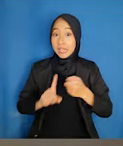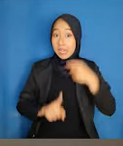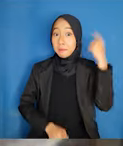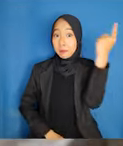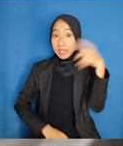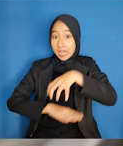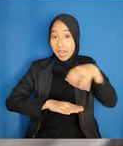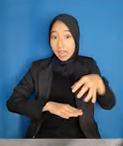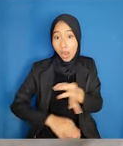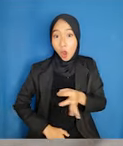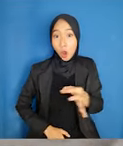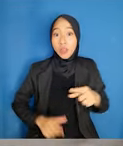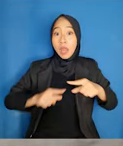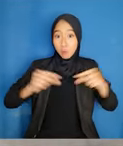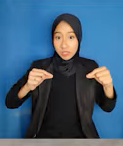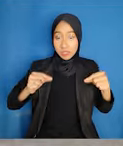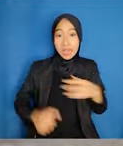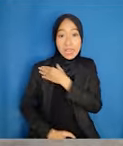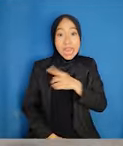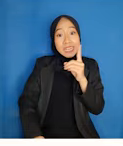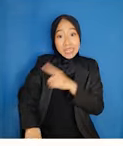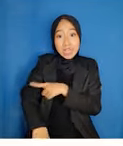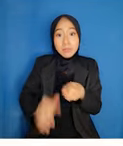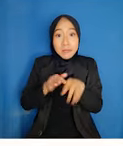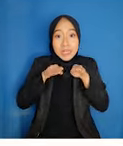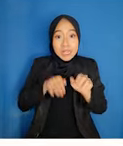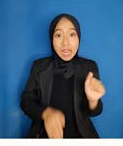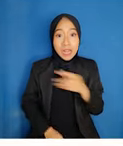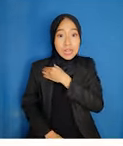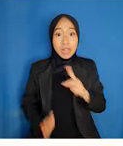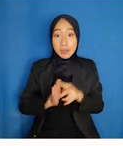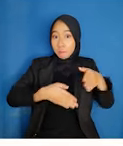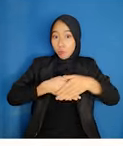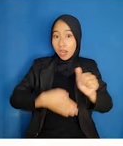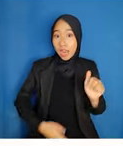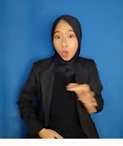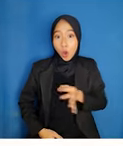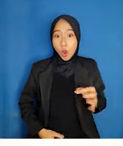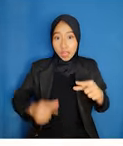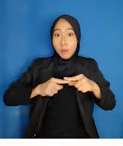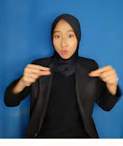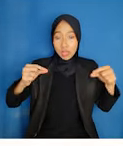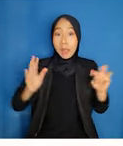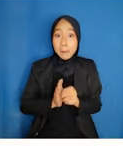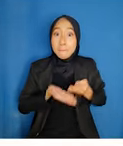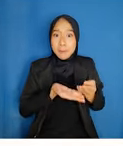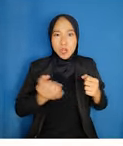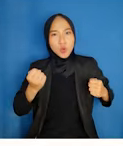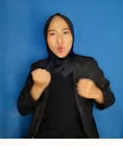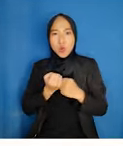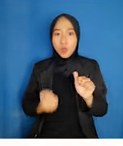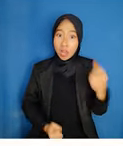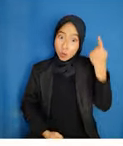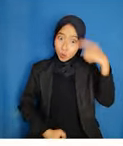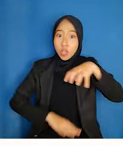Dari pemerintah daerah Kota Bukit Tinggi melalui Dinas Pendidikan dan Kebudayaan Kota Bukit Tinggi memberikan dukungan kepada sekolah-sekolah